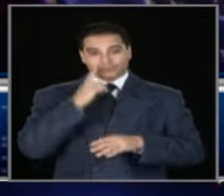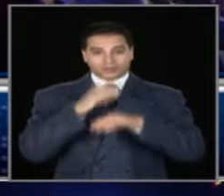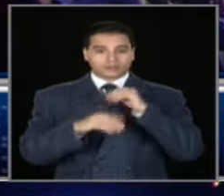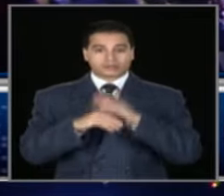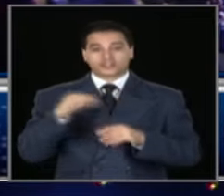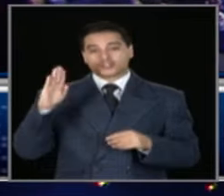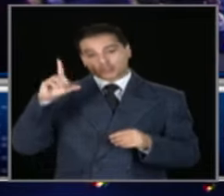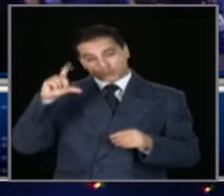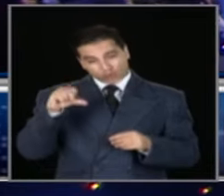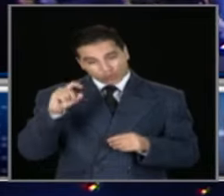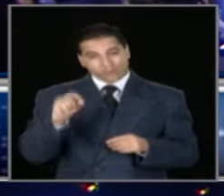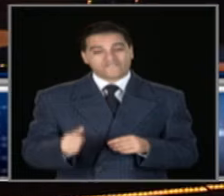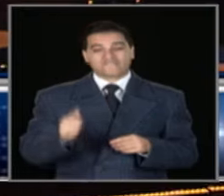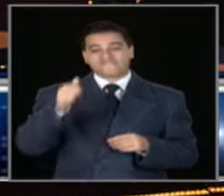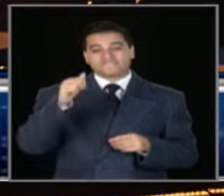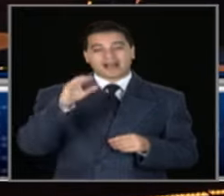سلوفاكيا.